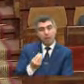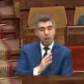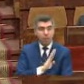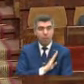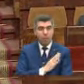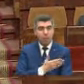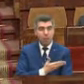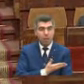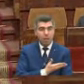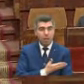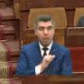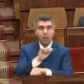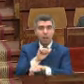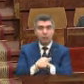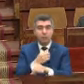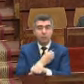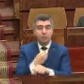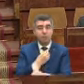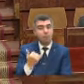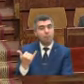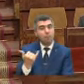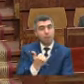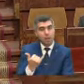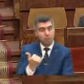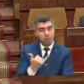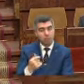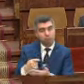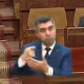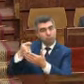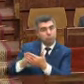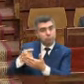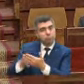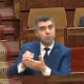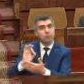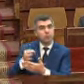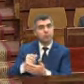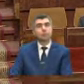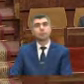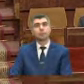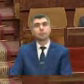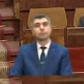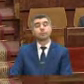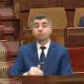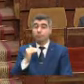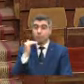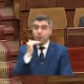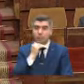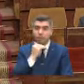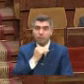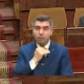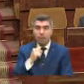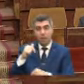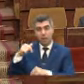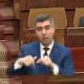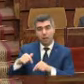من التغطيه الصحيه وكذلك التعويضات العائليه، فضروره فيجب الاسراع. كاينه مناطق